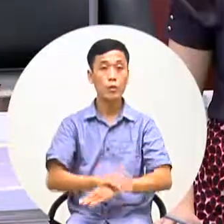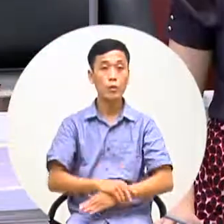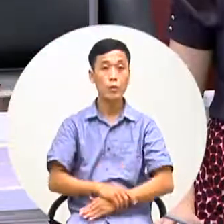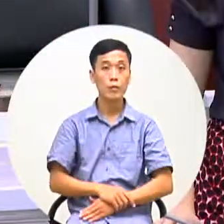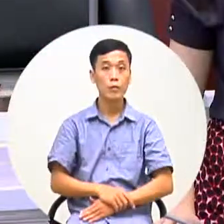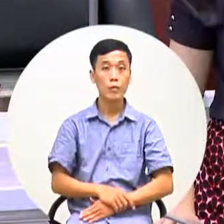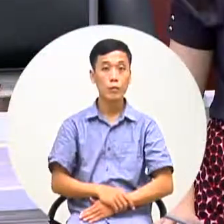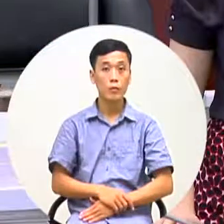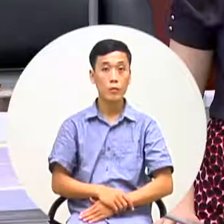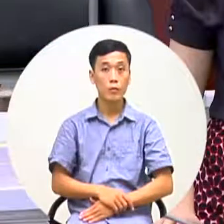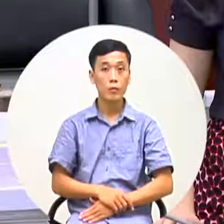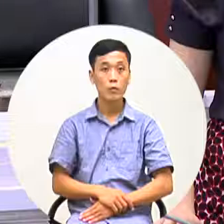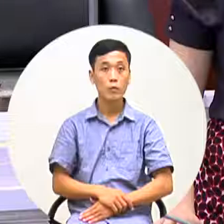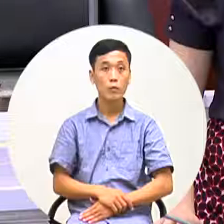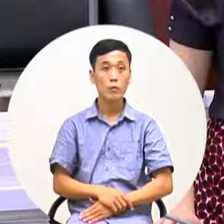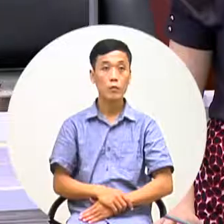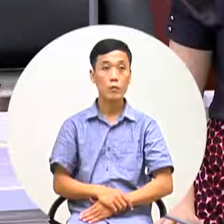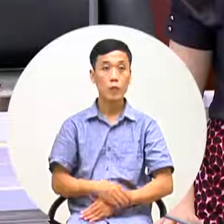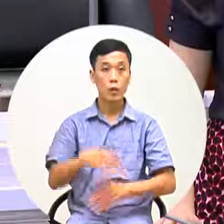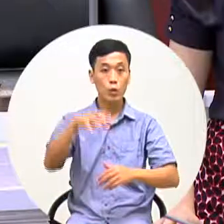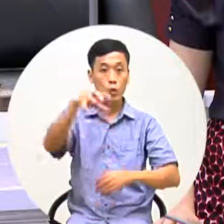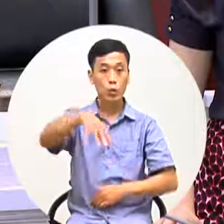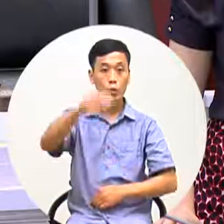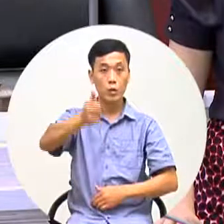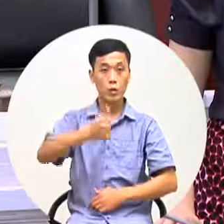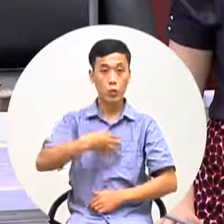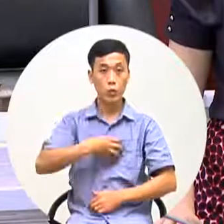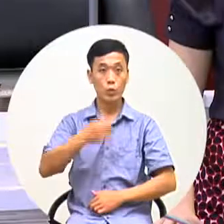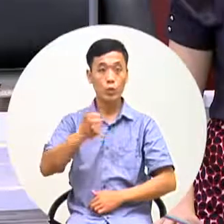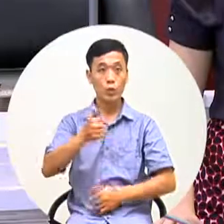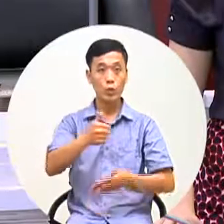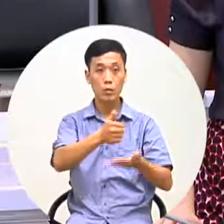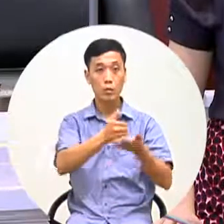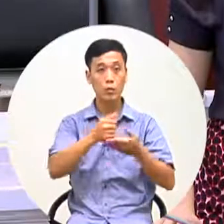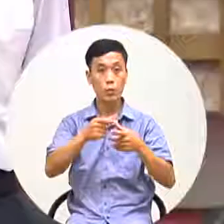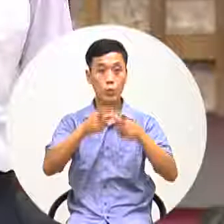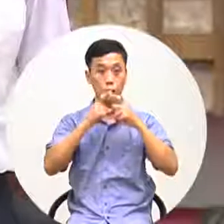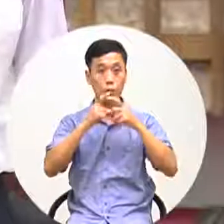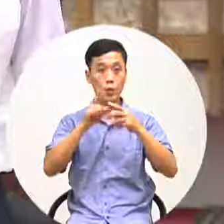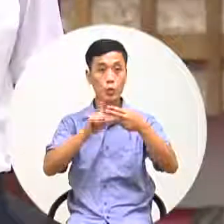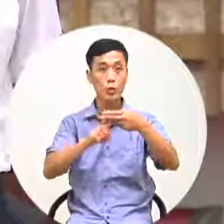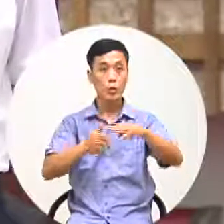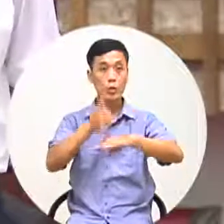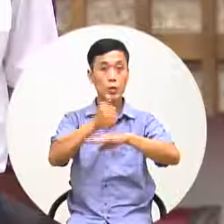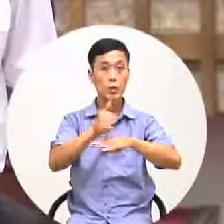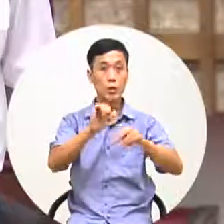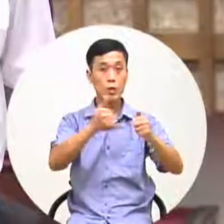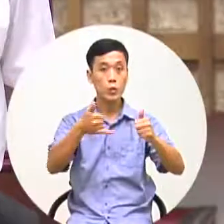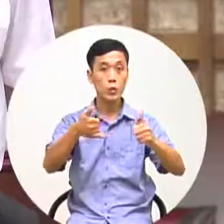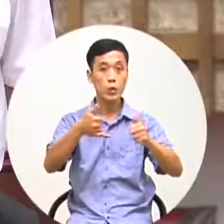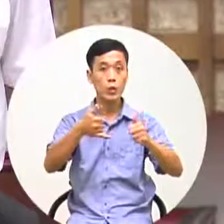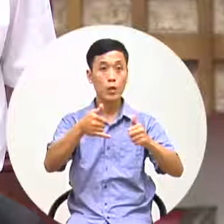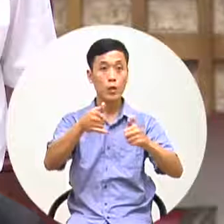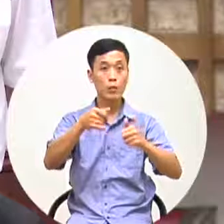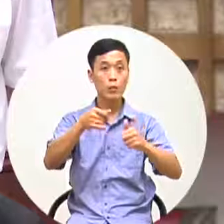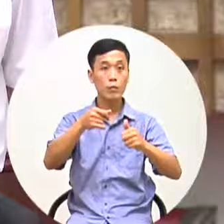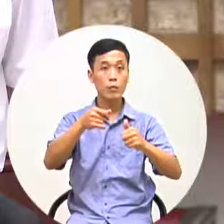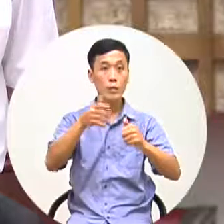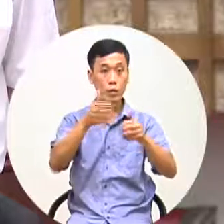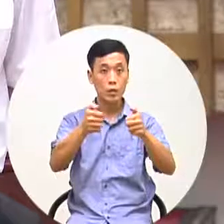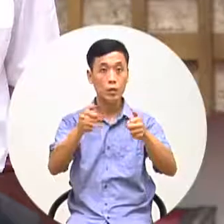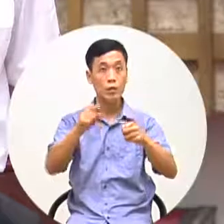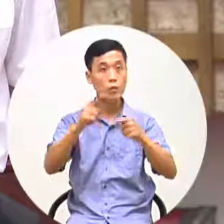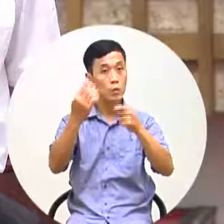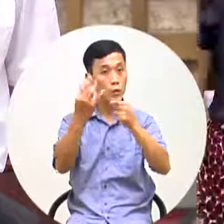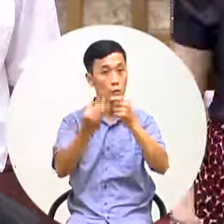吴处长，请答复。 谢谢主席，谢谢陈议员。其实议员的理念很好。其实这几年就是因为议员这边有在关心，还